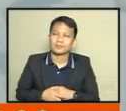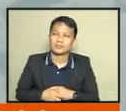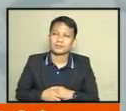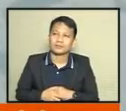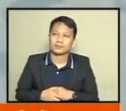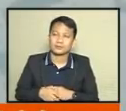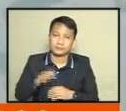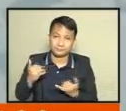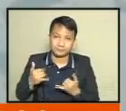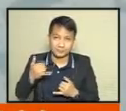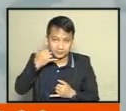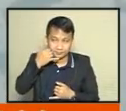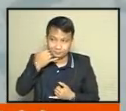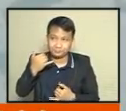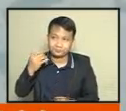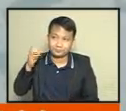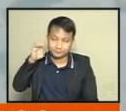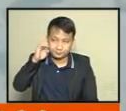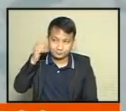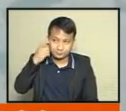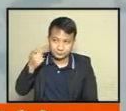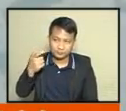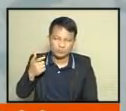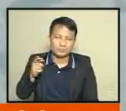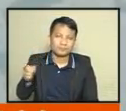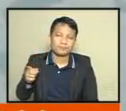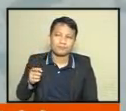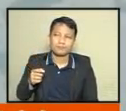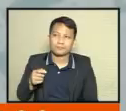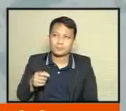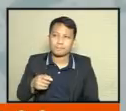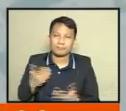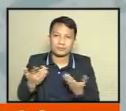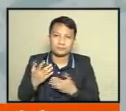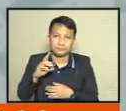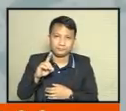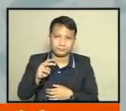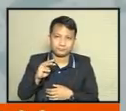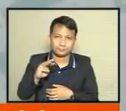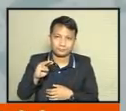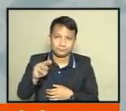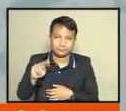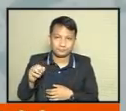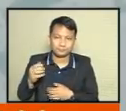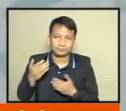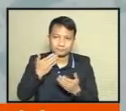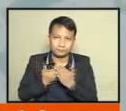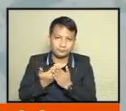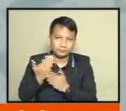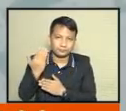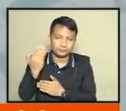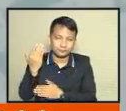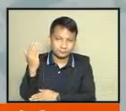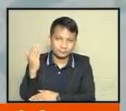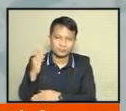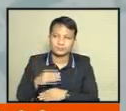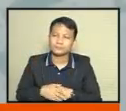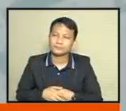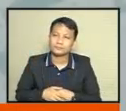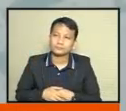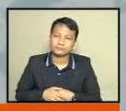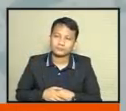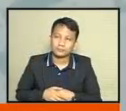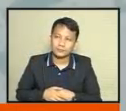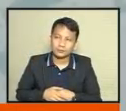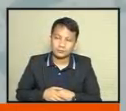At nasa aling telepono si Ma'am Elma Gudines, yung ating kababayan na sa Dammam. Magandang tanghali po't umaga po dyan, Miss Elma.